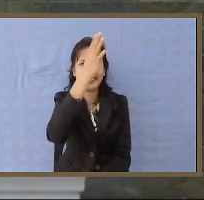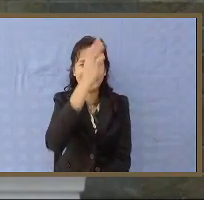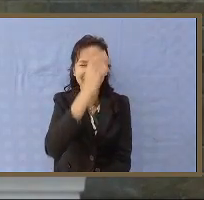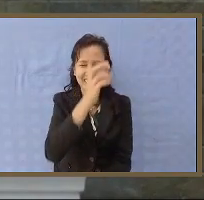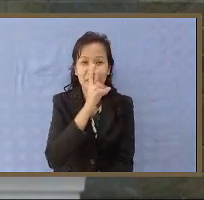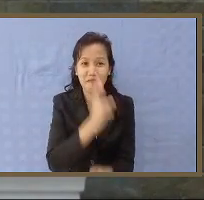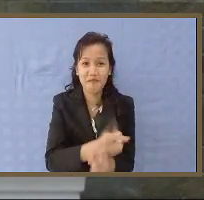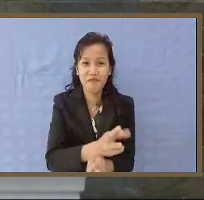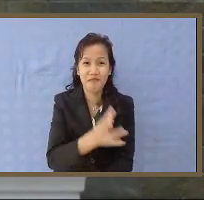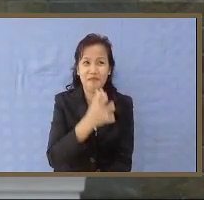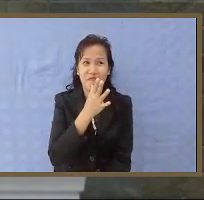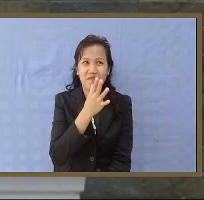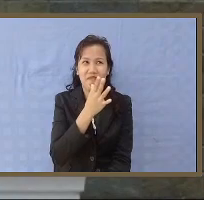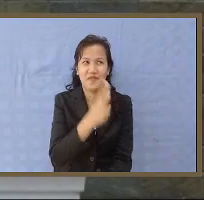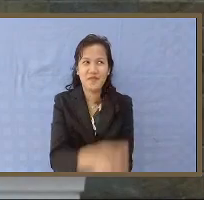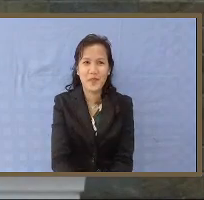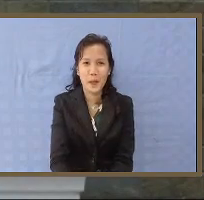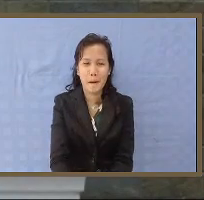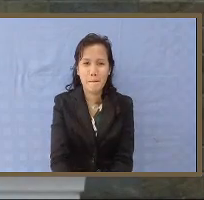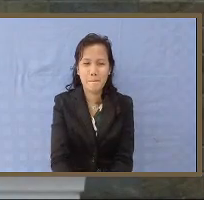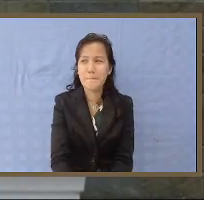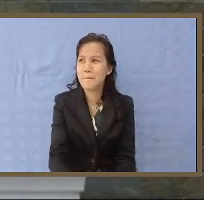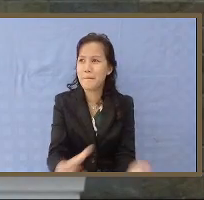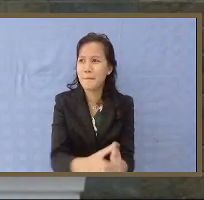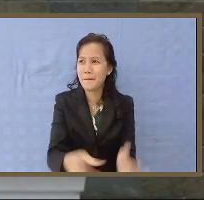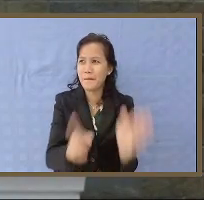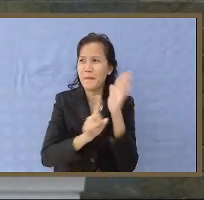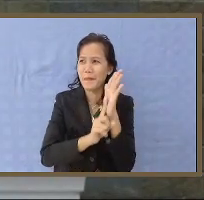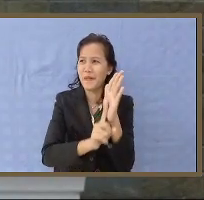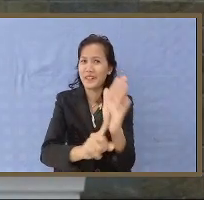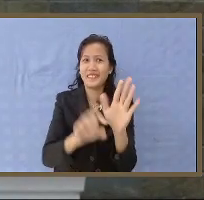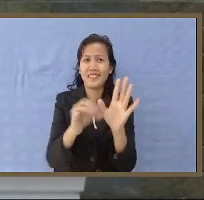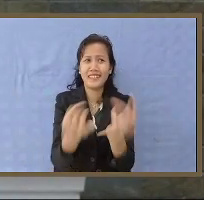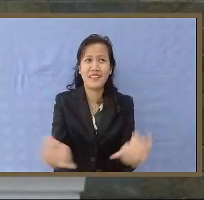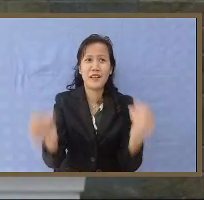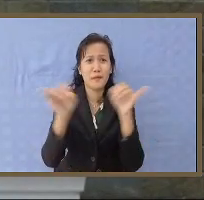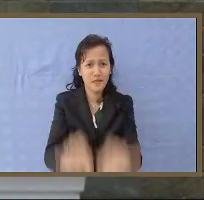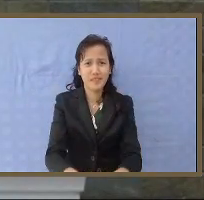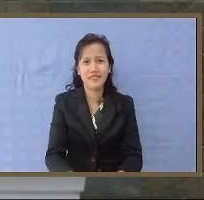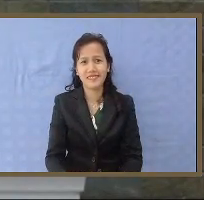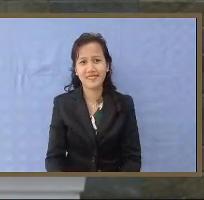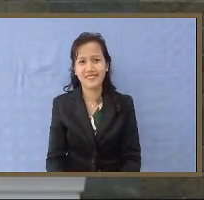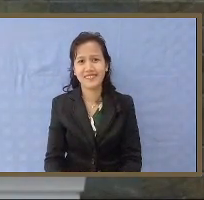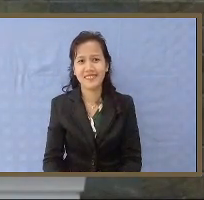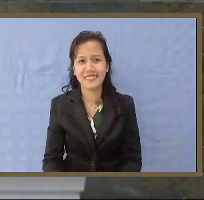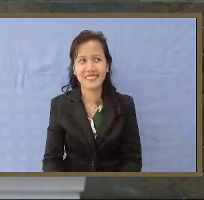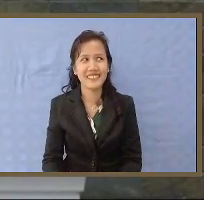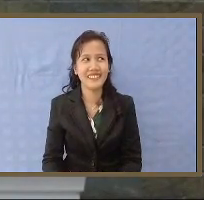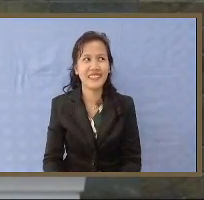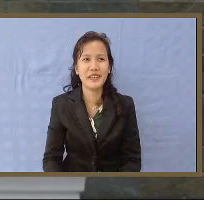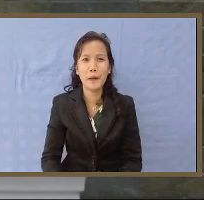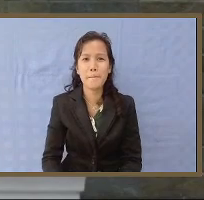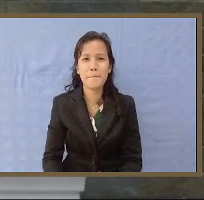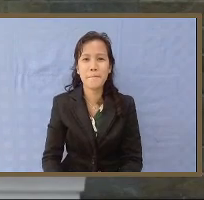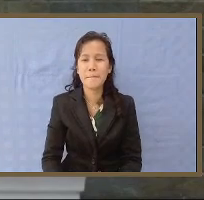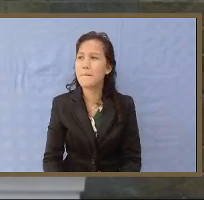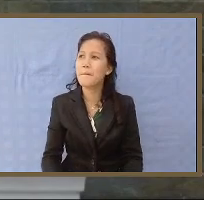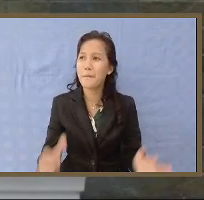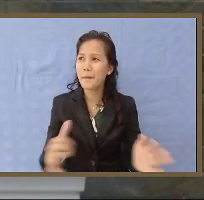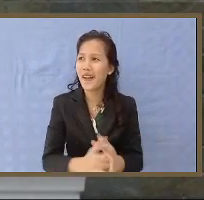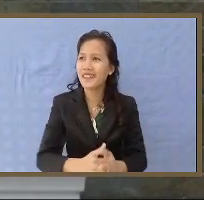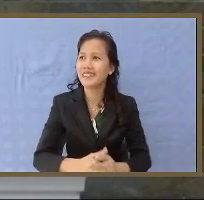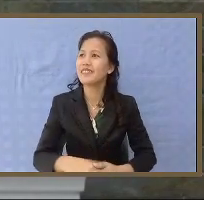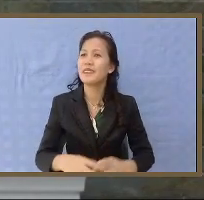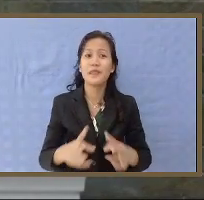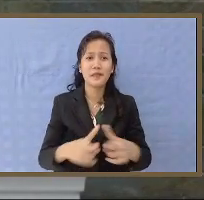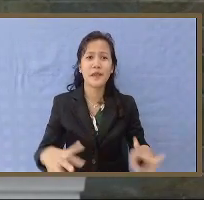this. Pinapakita ko muna sa inyo mga kapatid ng kahalagahan ito. Kasi napakaganda ng talatang ito. Assignment nyo po ito mga kapatid. Assignment nyo.